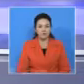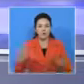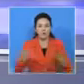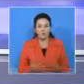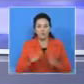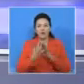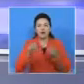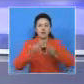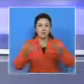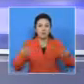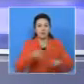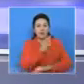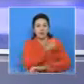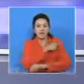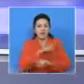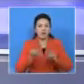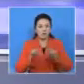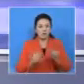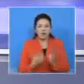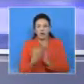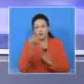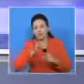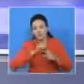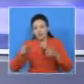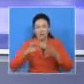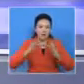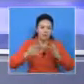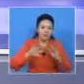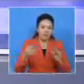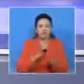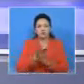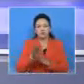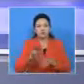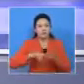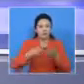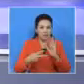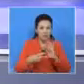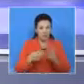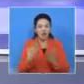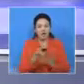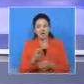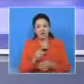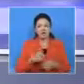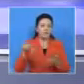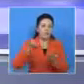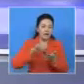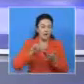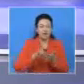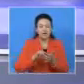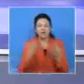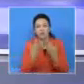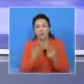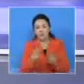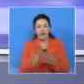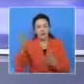Өңірдегі ауыл мектептері мен медицина мекемелерін жоғары жылдамдықтағы интернетпен қамтуды жеделдету қажет. Аймақ басшысының қатысуымен